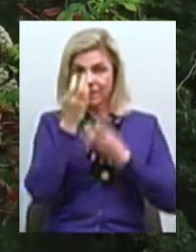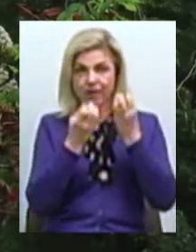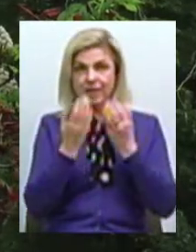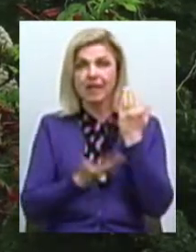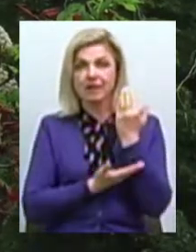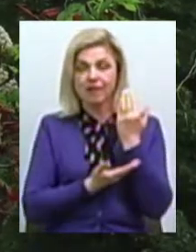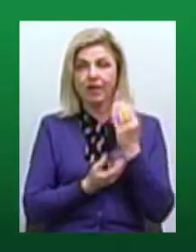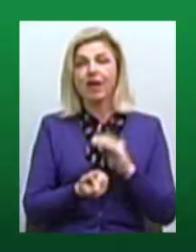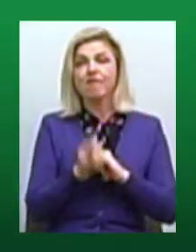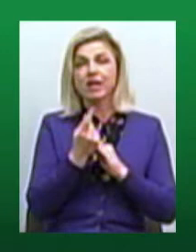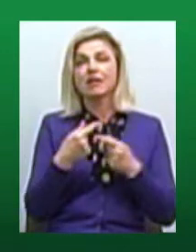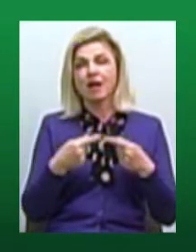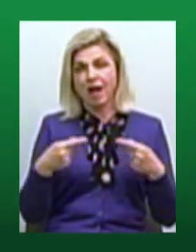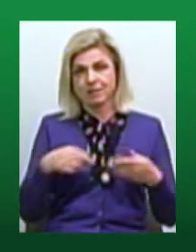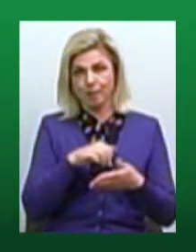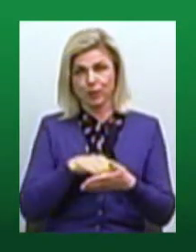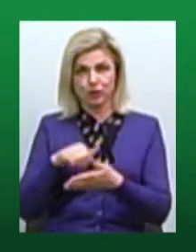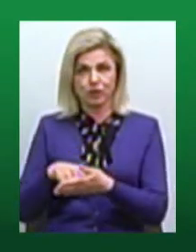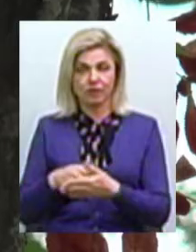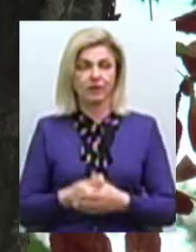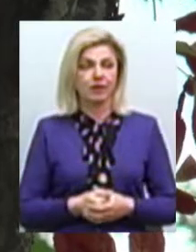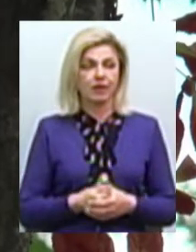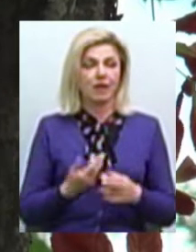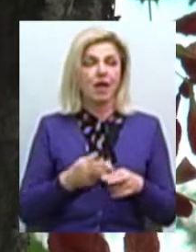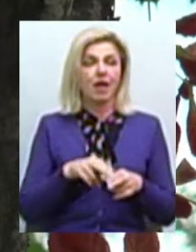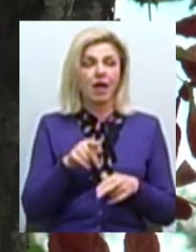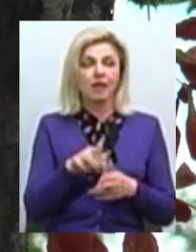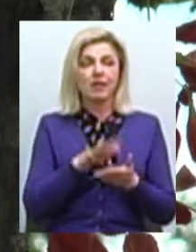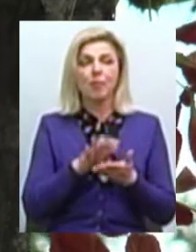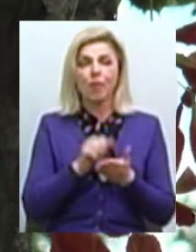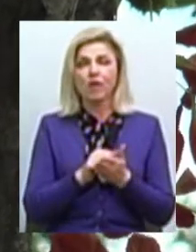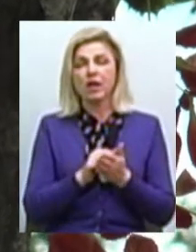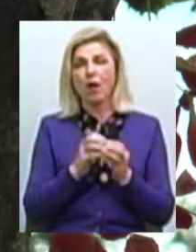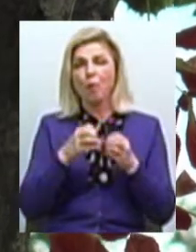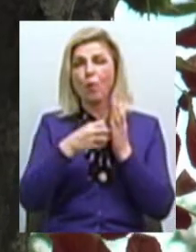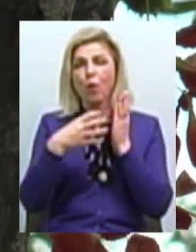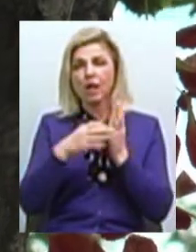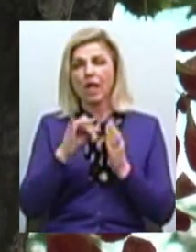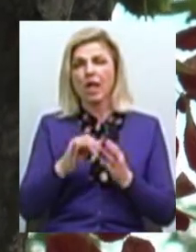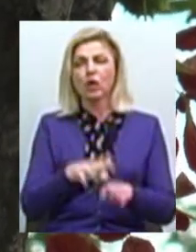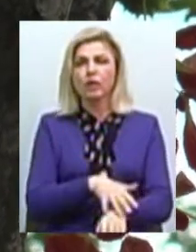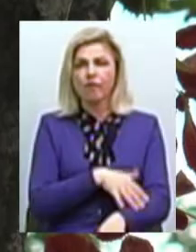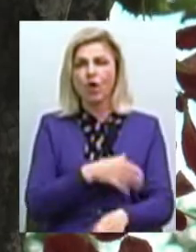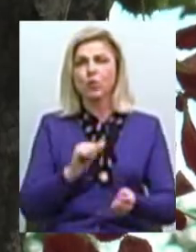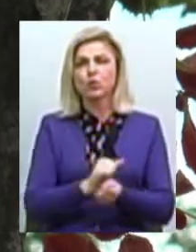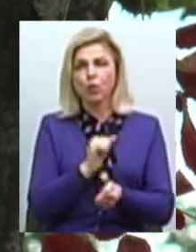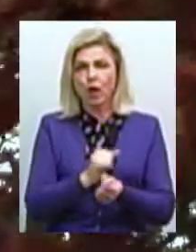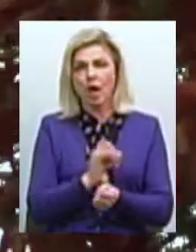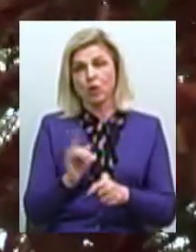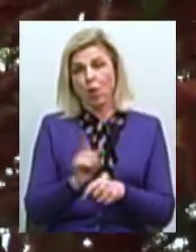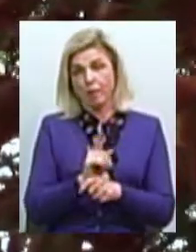викликане рядом причин. Це пошкодження пагонів рослин, це тривала посуха, аномальні кліматичні